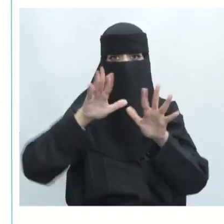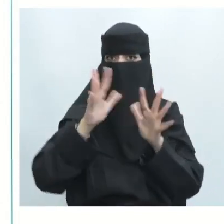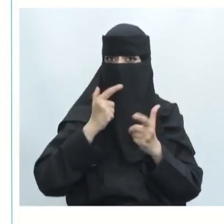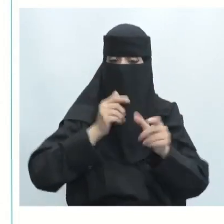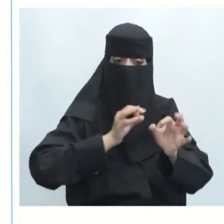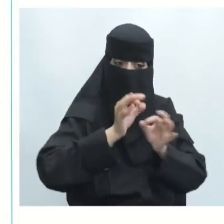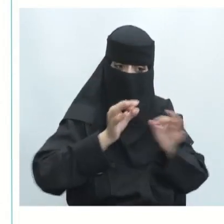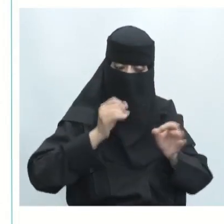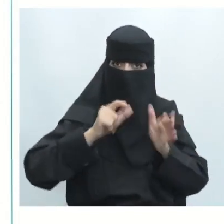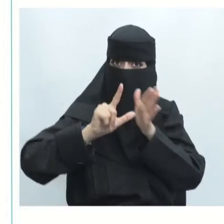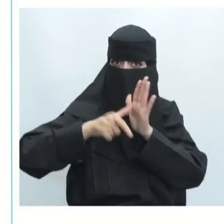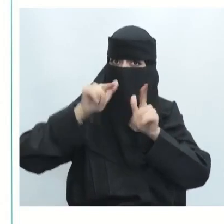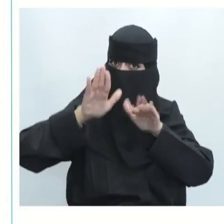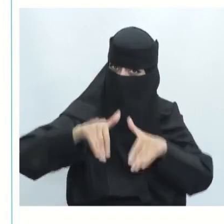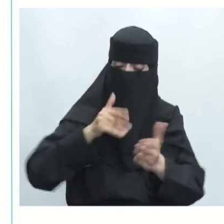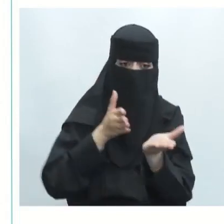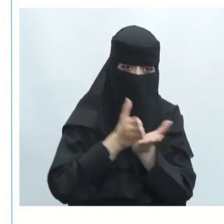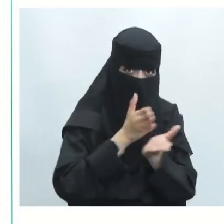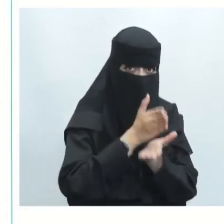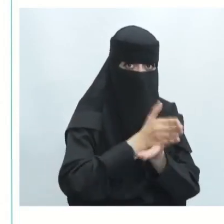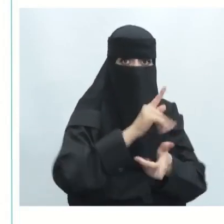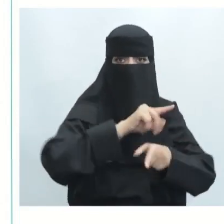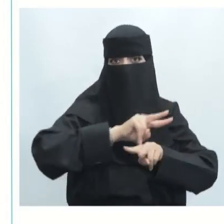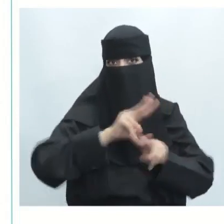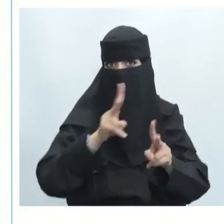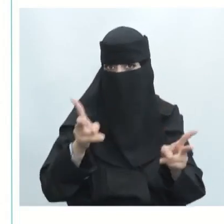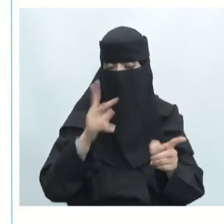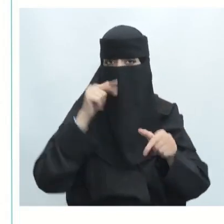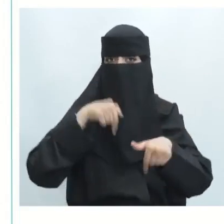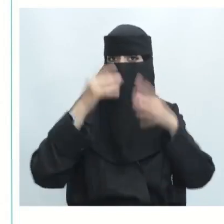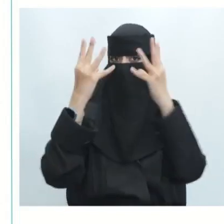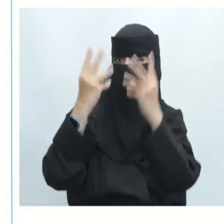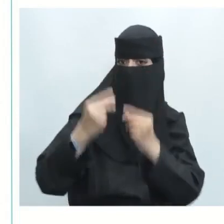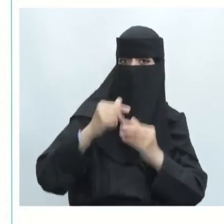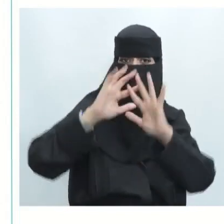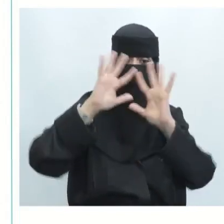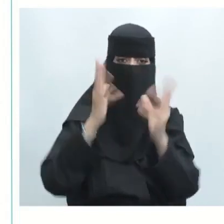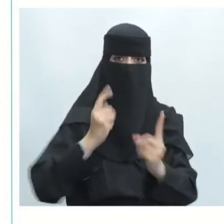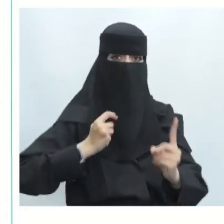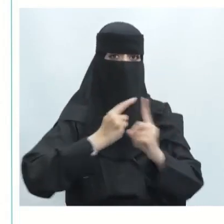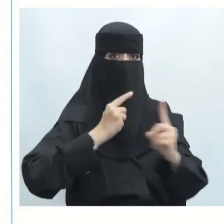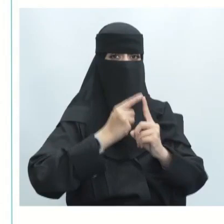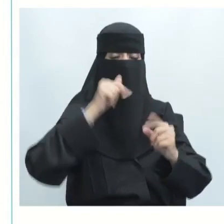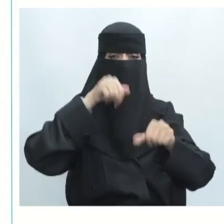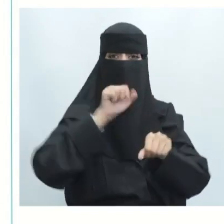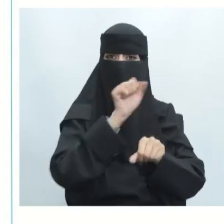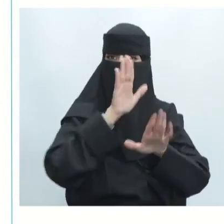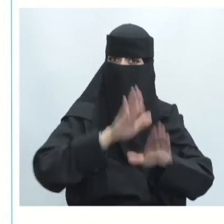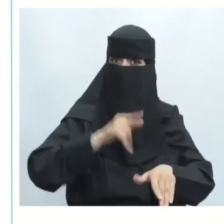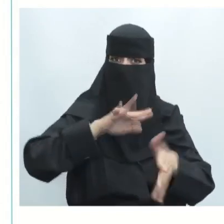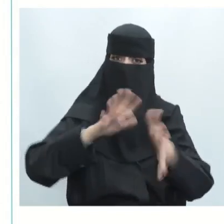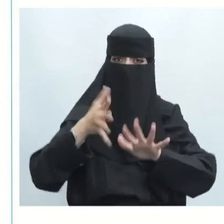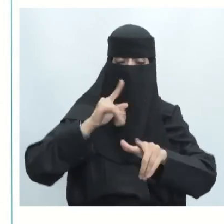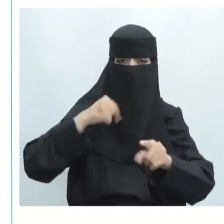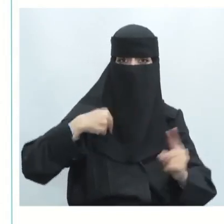التخطيط اذا هنالك طرق في التخطيط تناسب كل هدف من الاهداف كما ذكرنا قد تكون